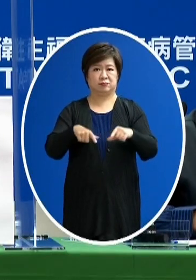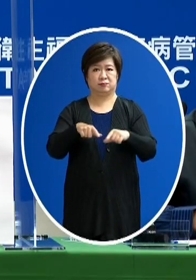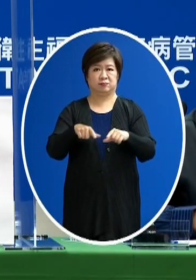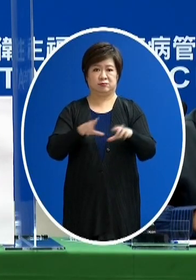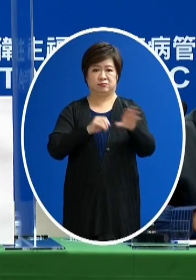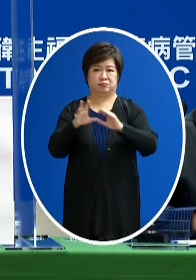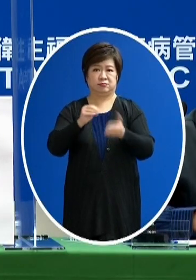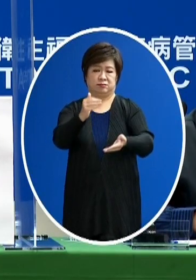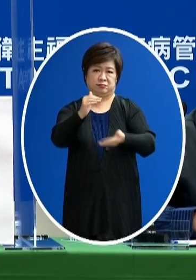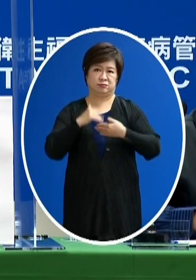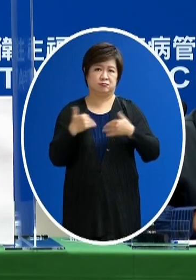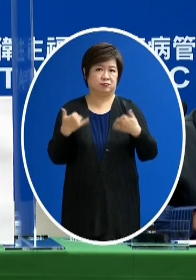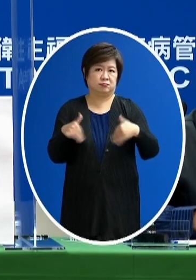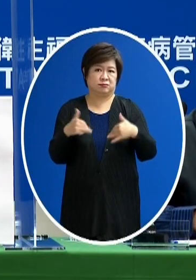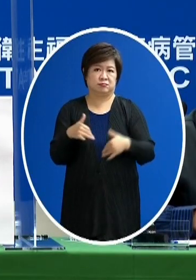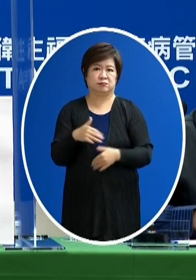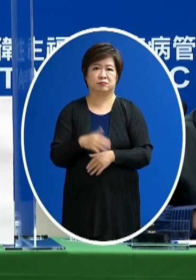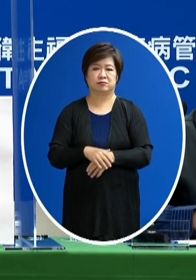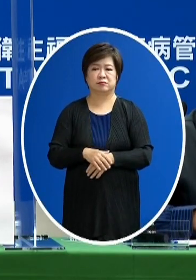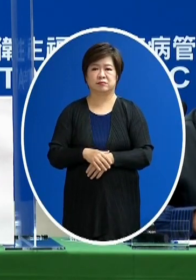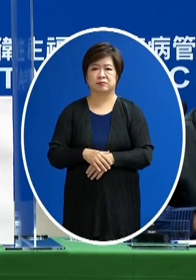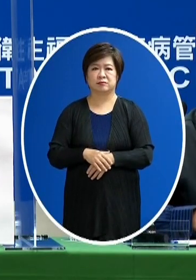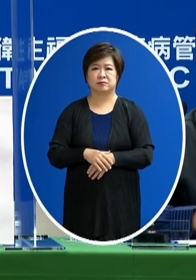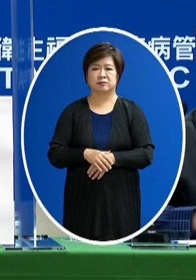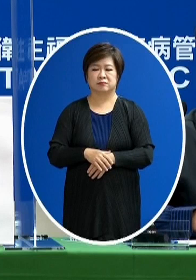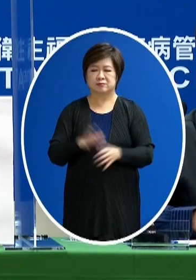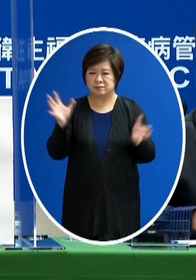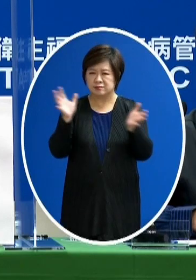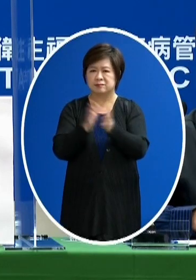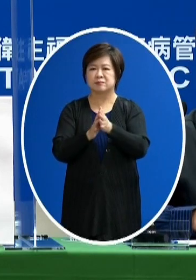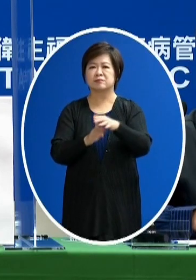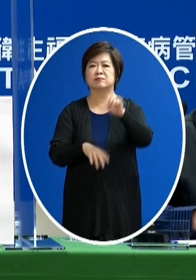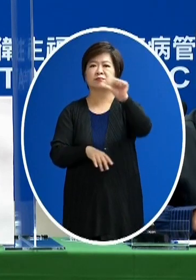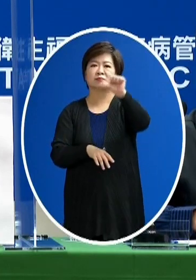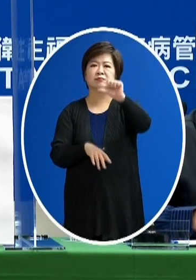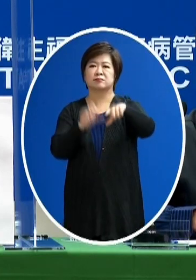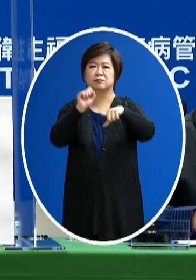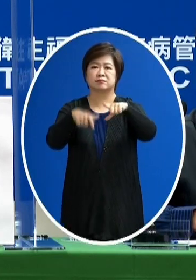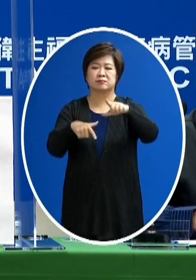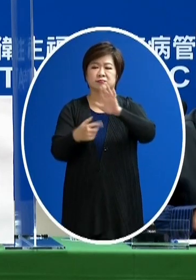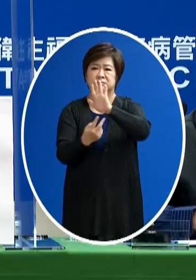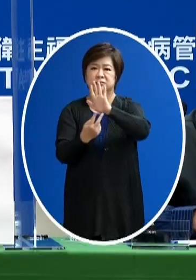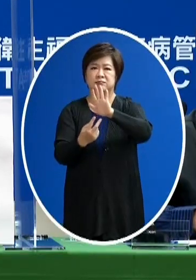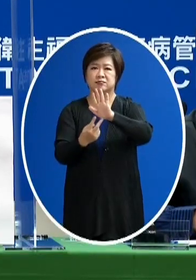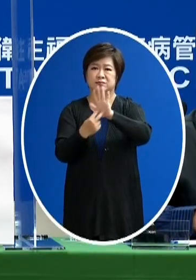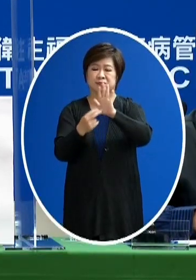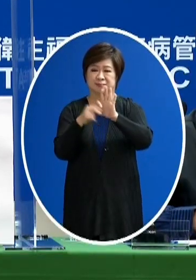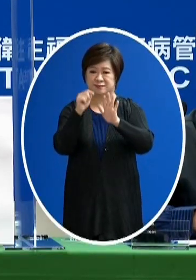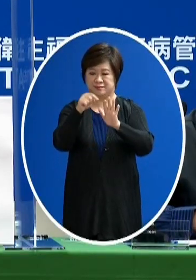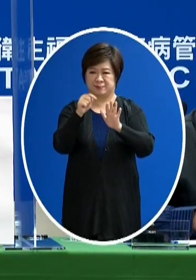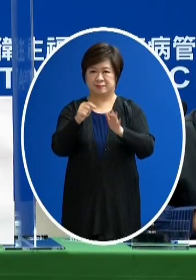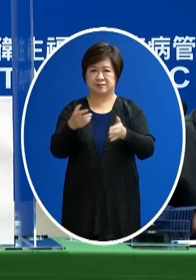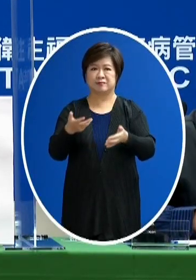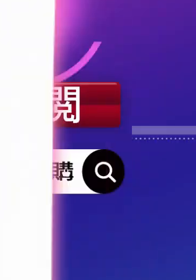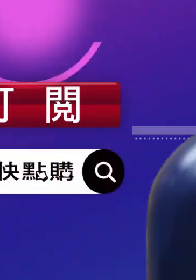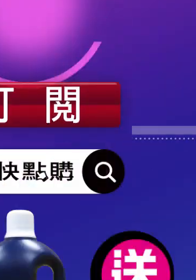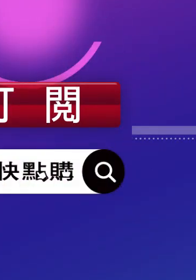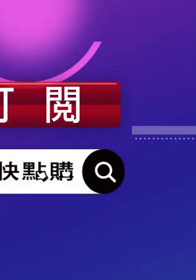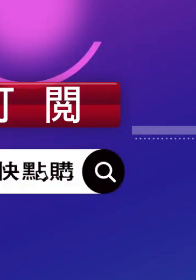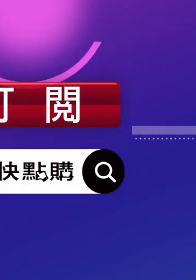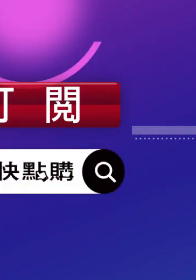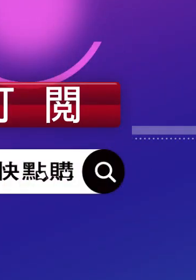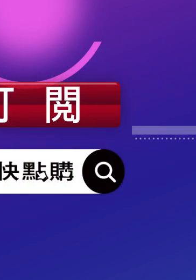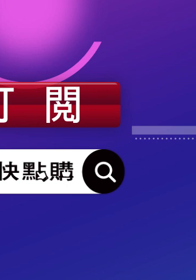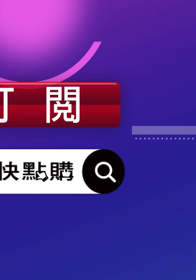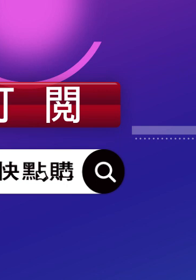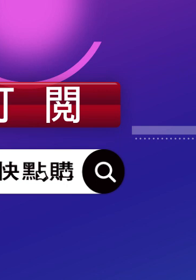又是类高端。有关系就没关系，我相信整个资源、整个关系是由陈时中的掌控。 中天